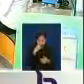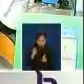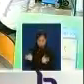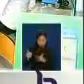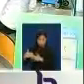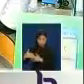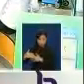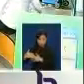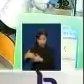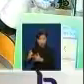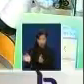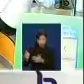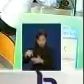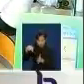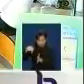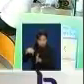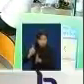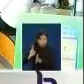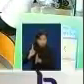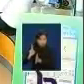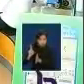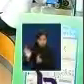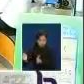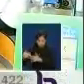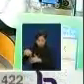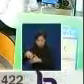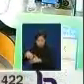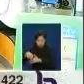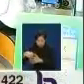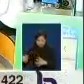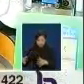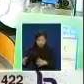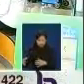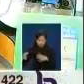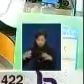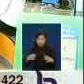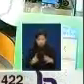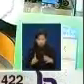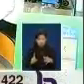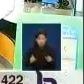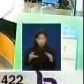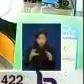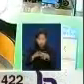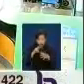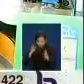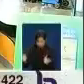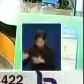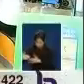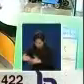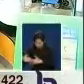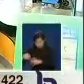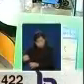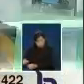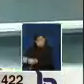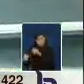อันนี้เป็นกล่องดูเหมือนว่าใช้ในการเข้าไปทำความสะอาด คือพรุ่งนี ้มีอะไรบ้าง คร ับ มีกิจ